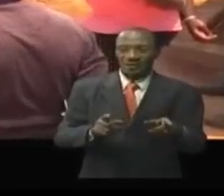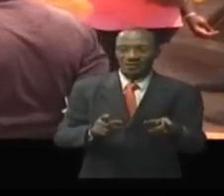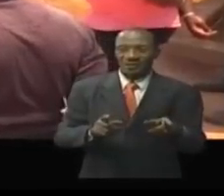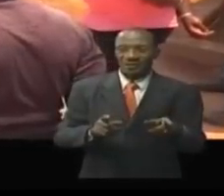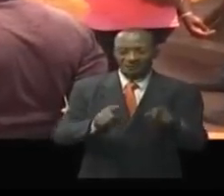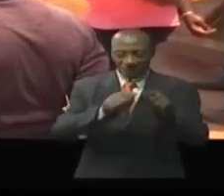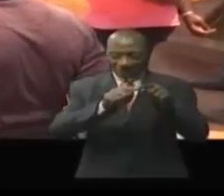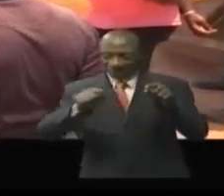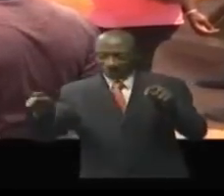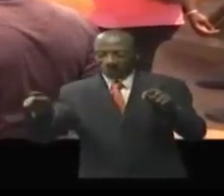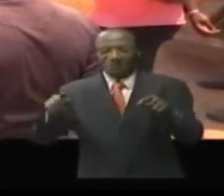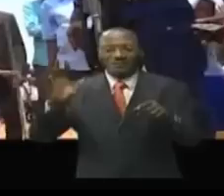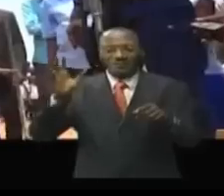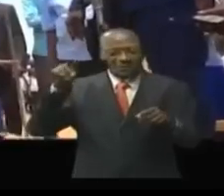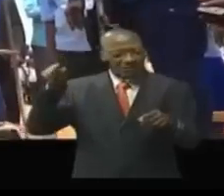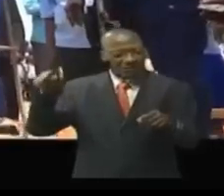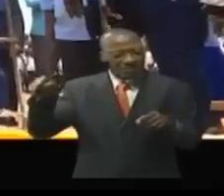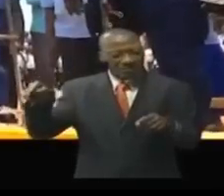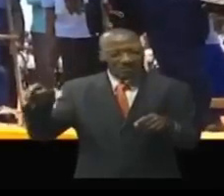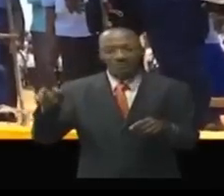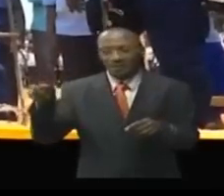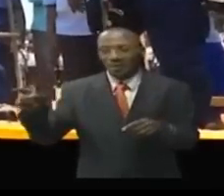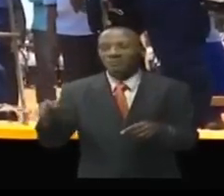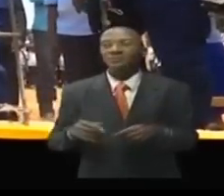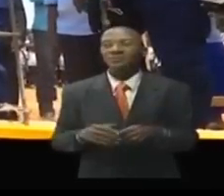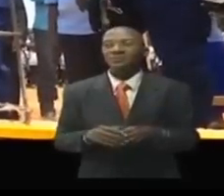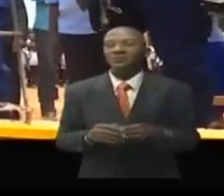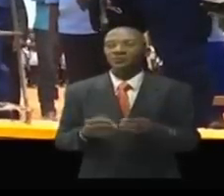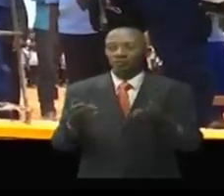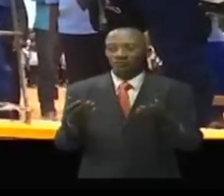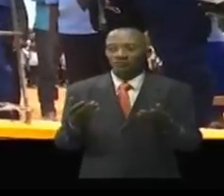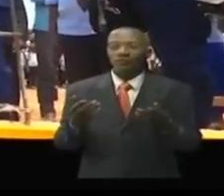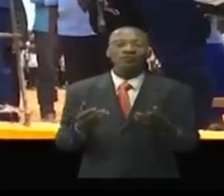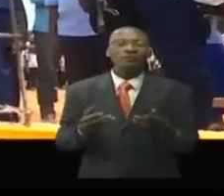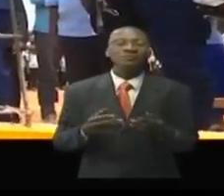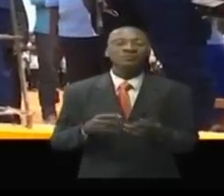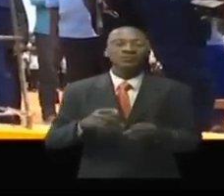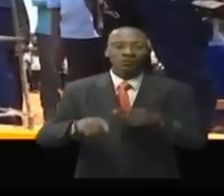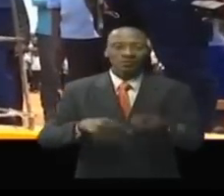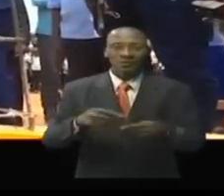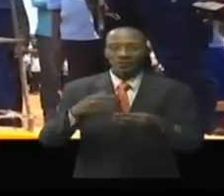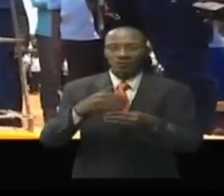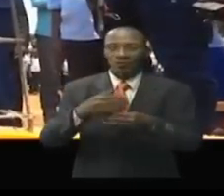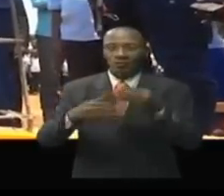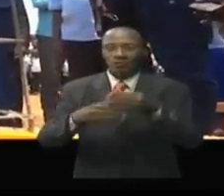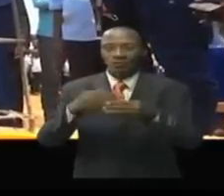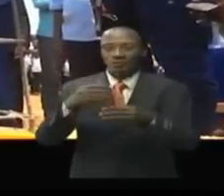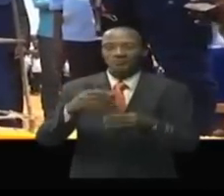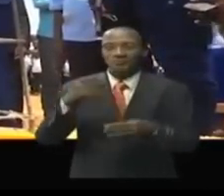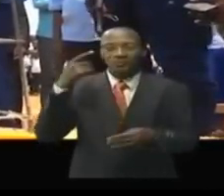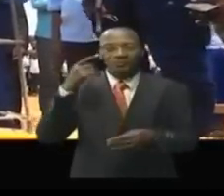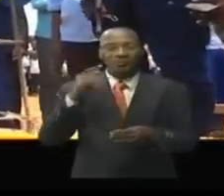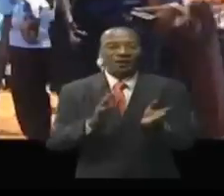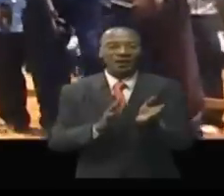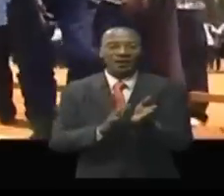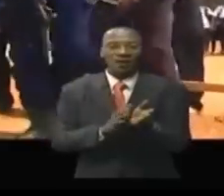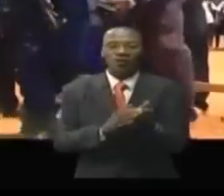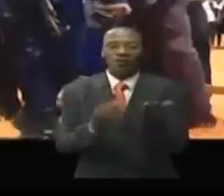équipe technique, a procédé à la pose de la première pierre de construction de l'école primaire à